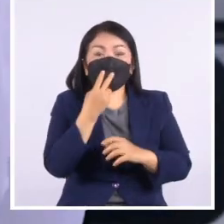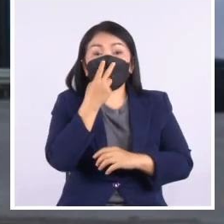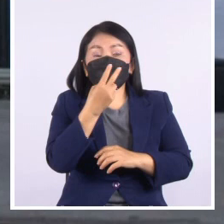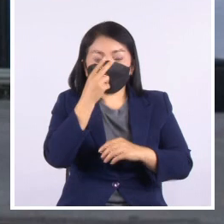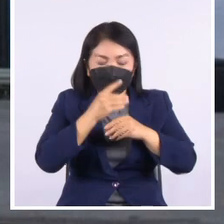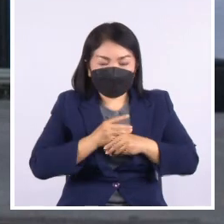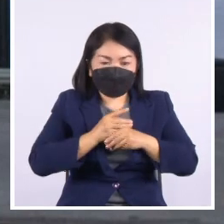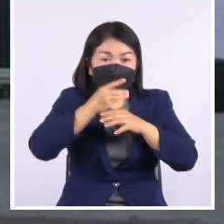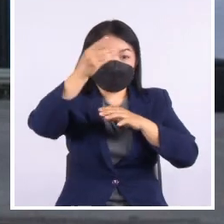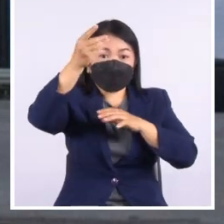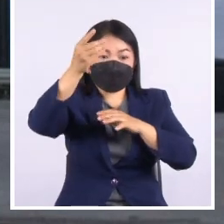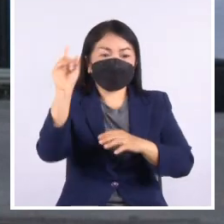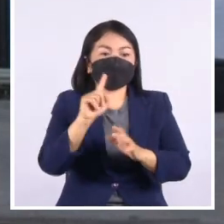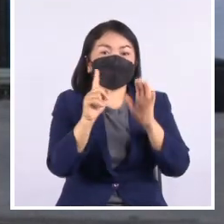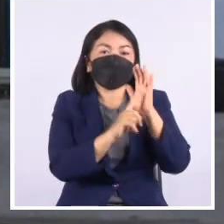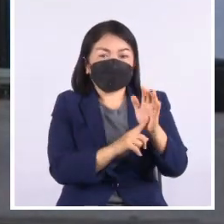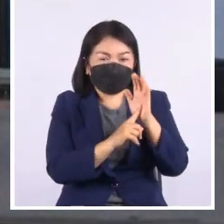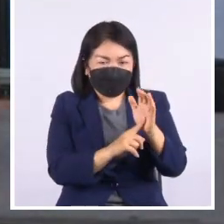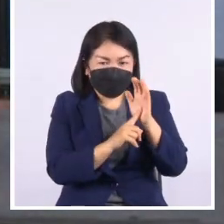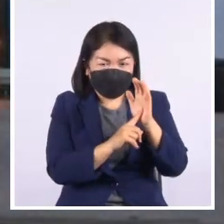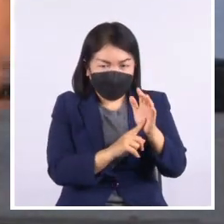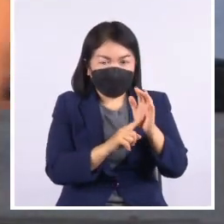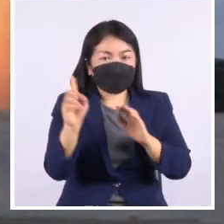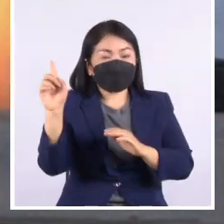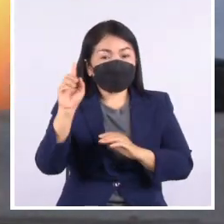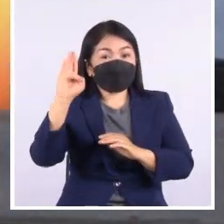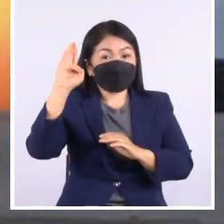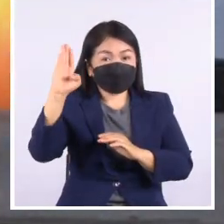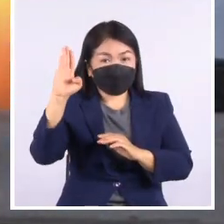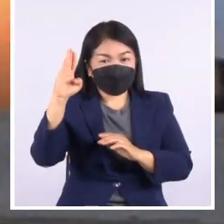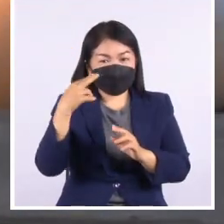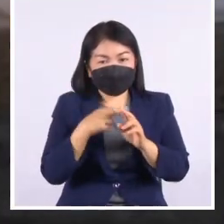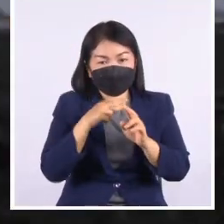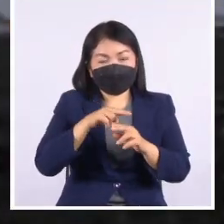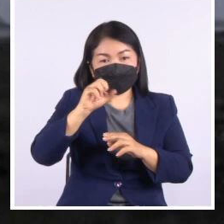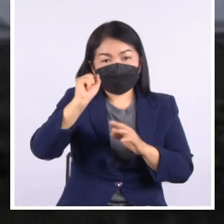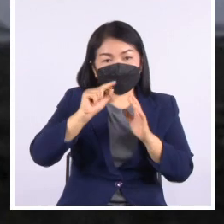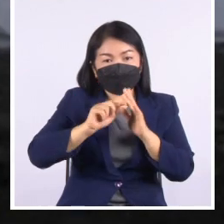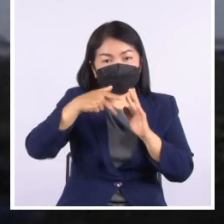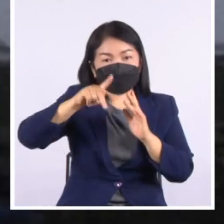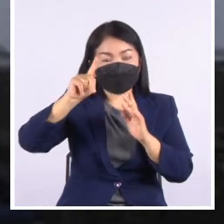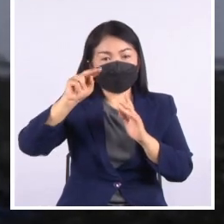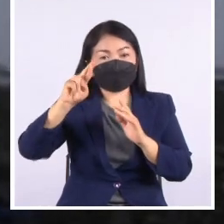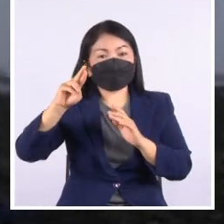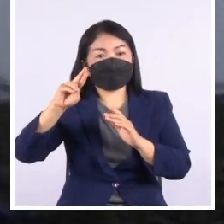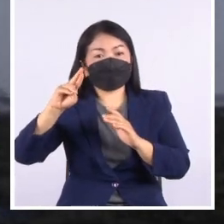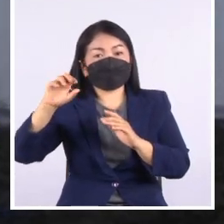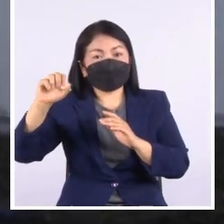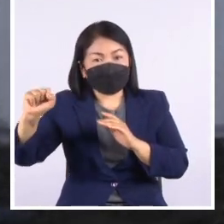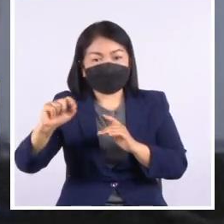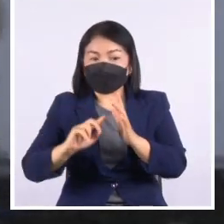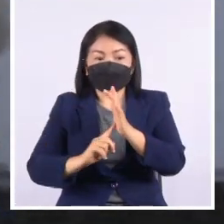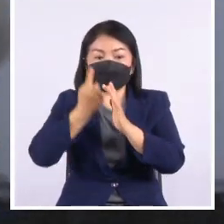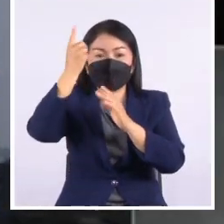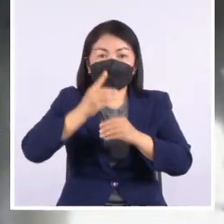เมื่อยานต้นแบบ Starship SN15 ของบริษัท SpaceX ครับลงจอดที่แท่นจอดสำเร็จเป็นครั้งแรกในภารกิจทดสอบ